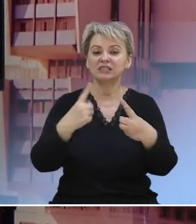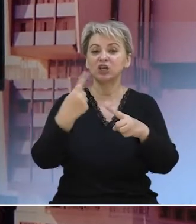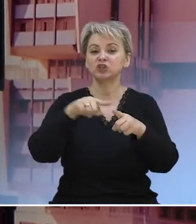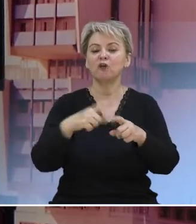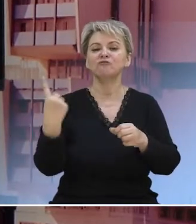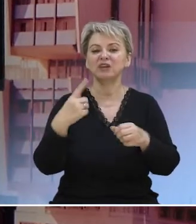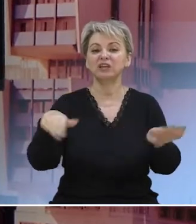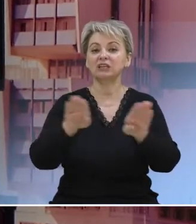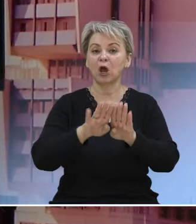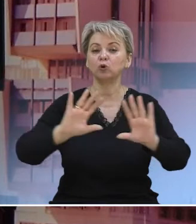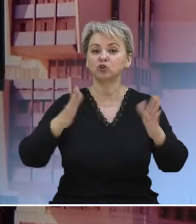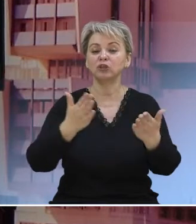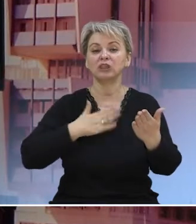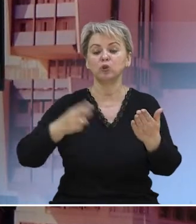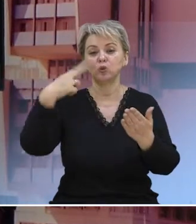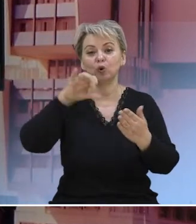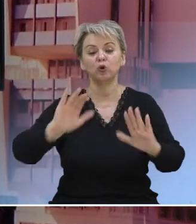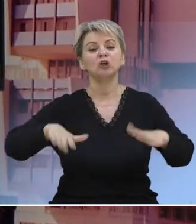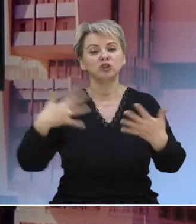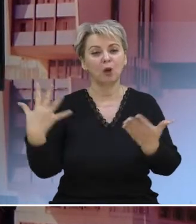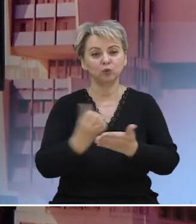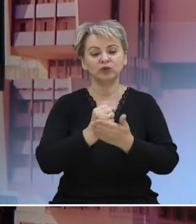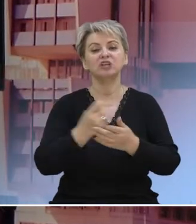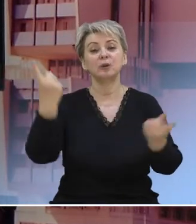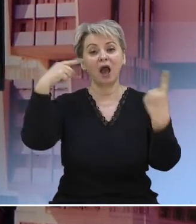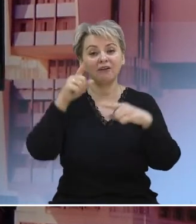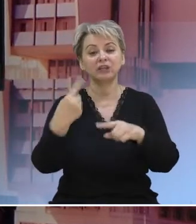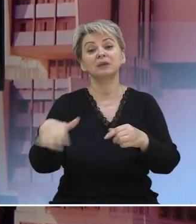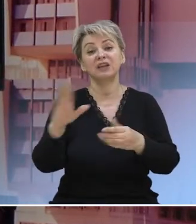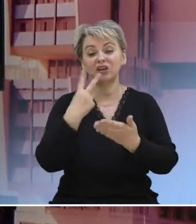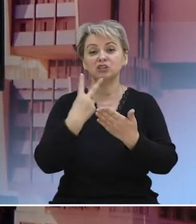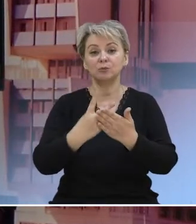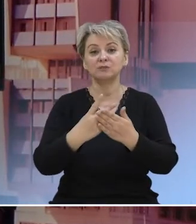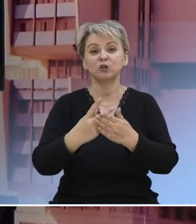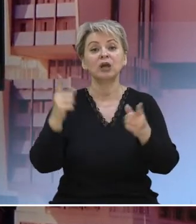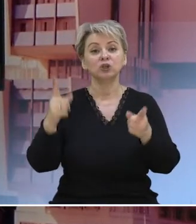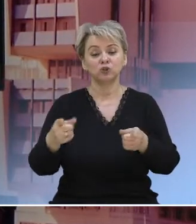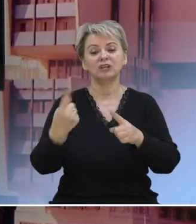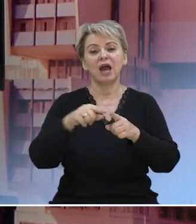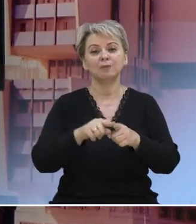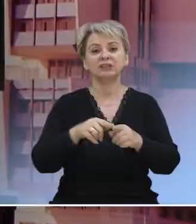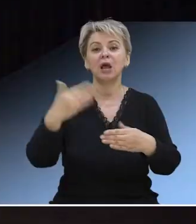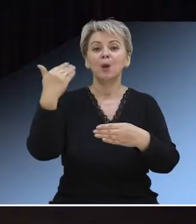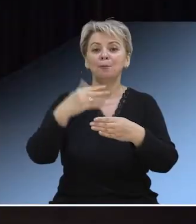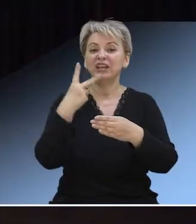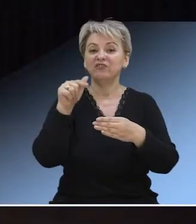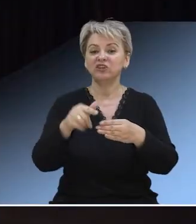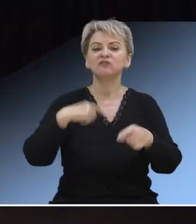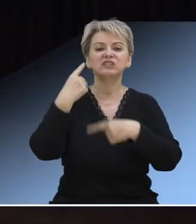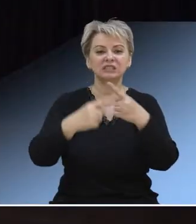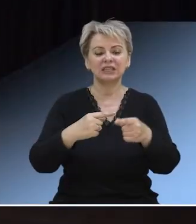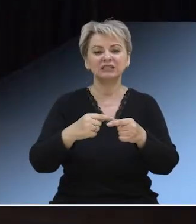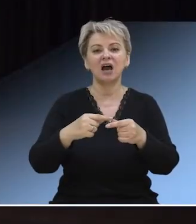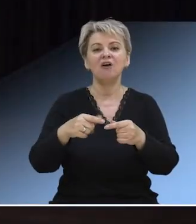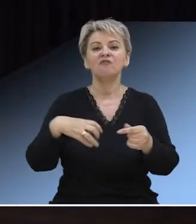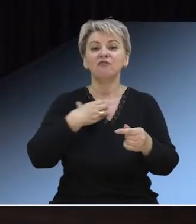названием «Восхождение». Это впервые такое произошло у нас на Дону. Желаем удачи, конечно же, авторам. Ну и давайте посмотрим сюжет об этом. Премьера фильма